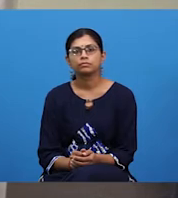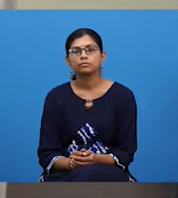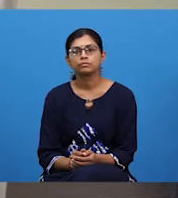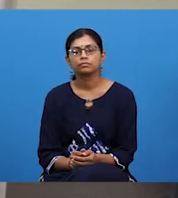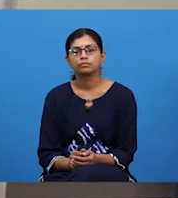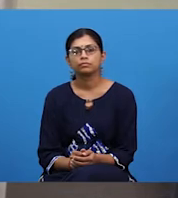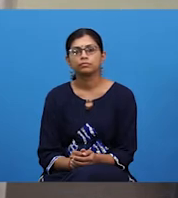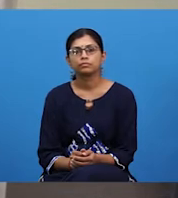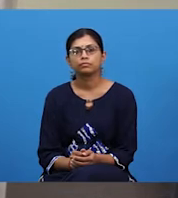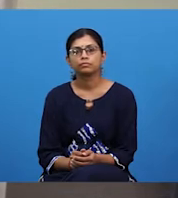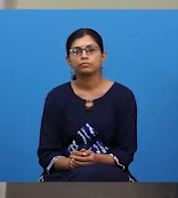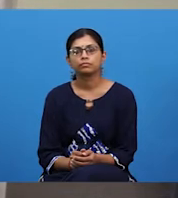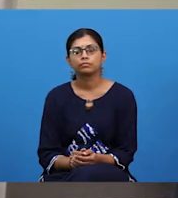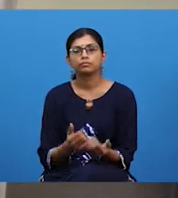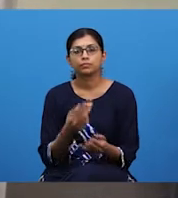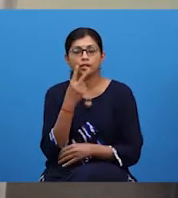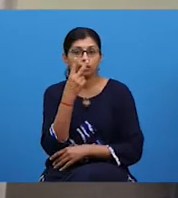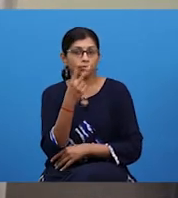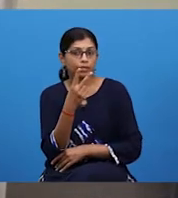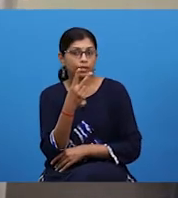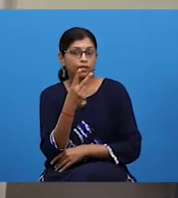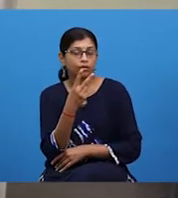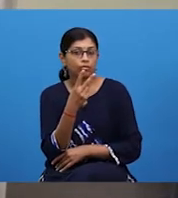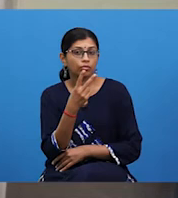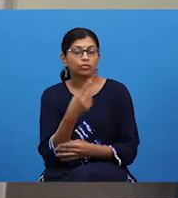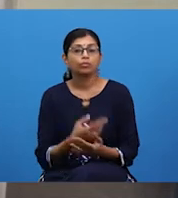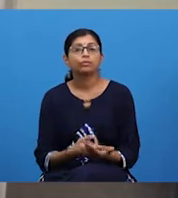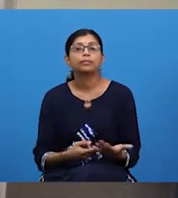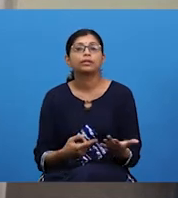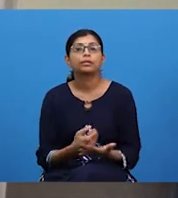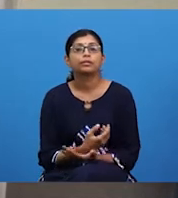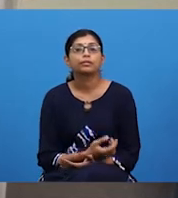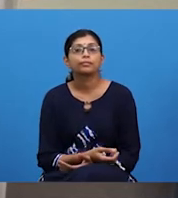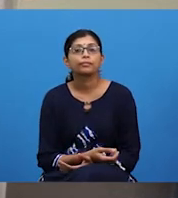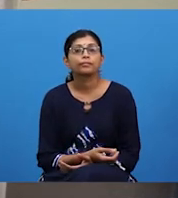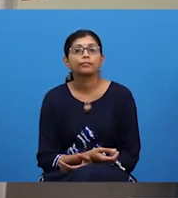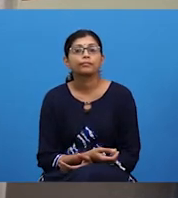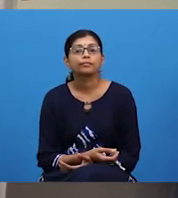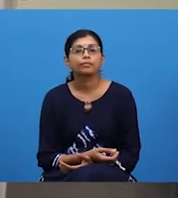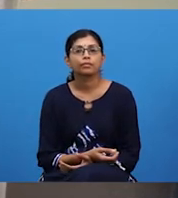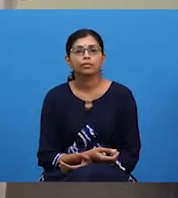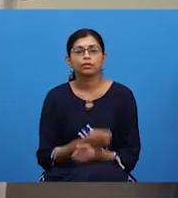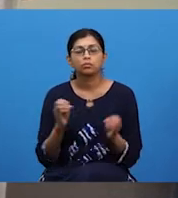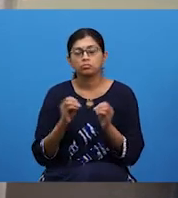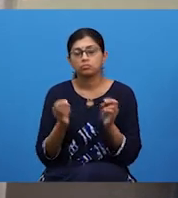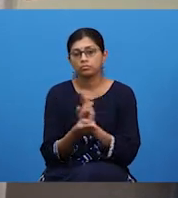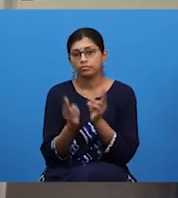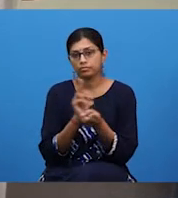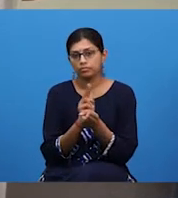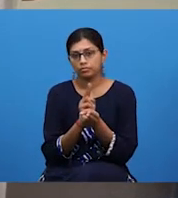Okay, di sini kita telah lihat tabung uji di sebelah kanan. Ada terdapat perubahan